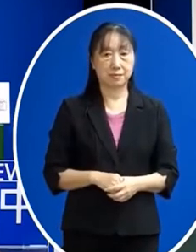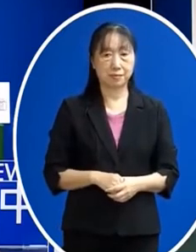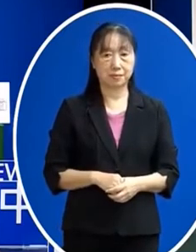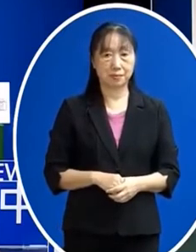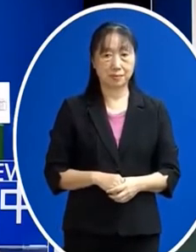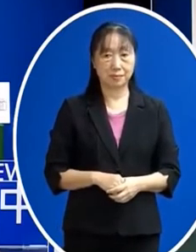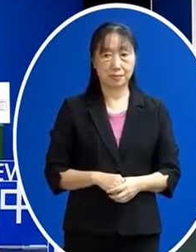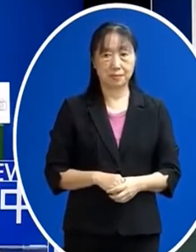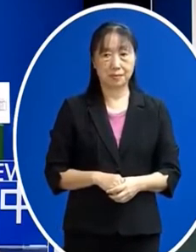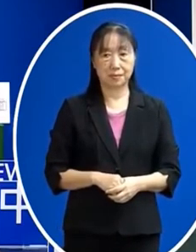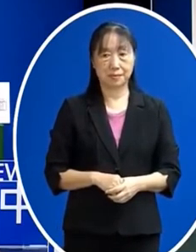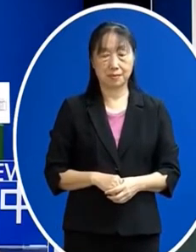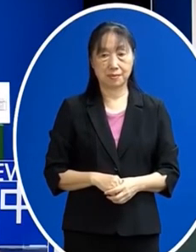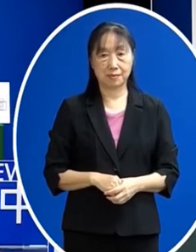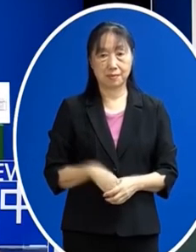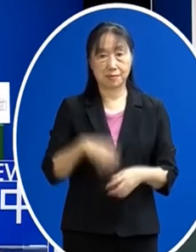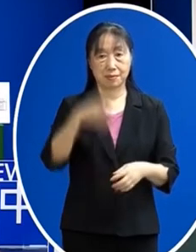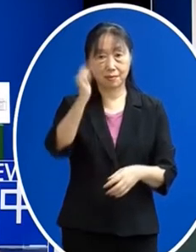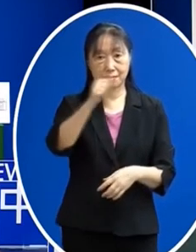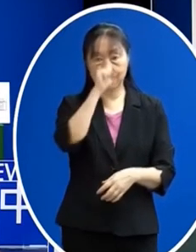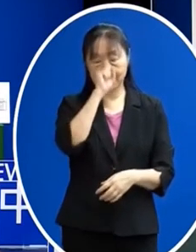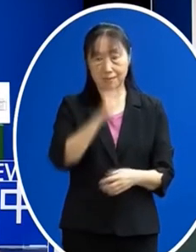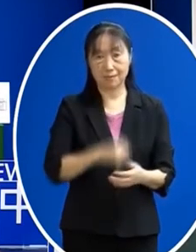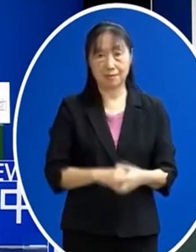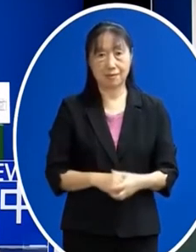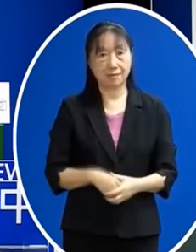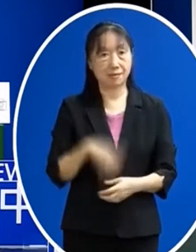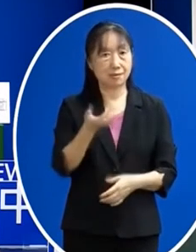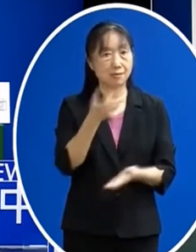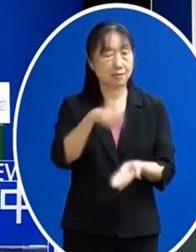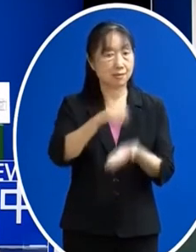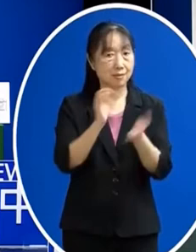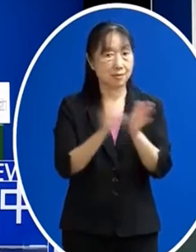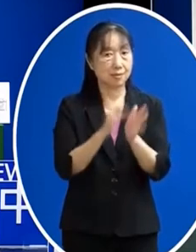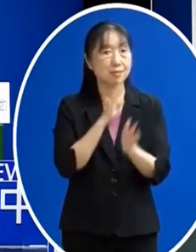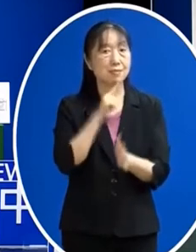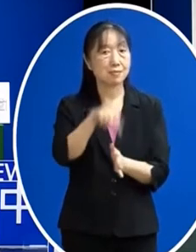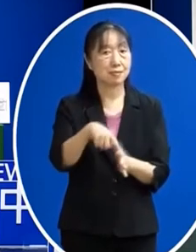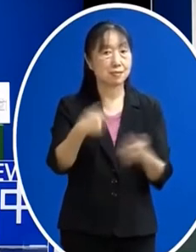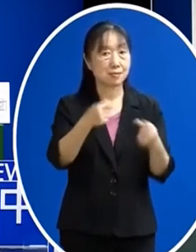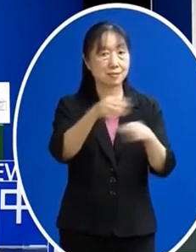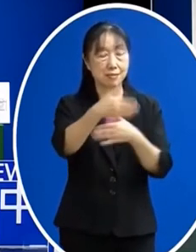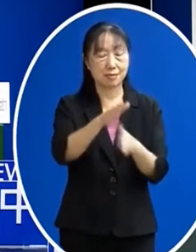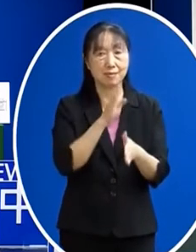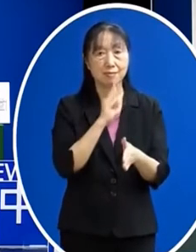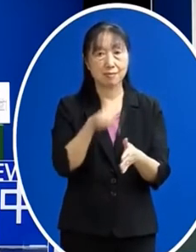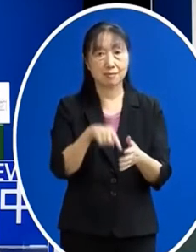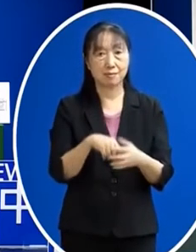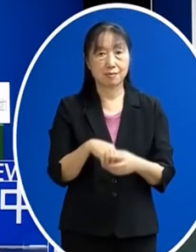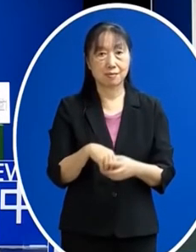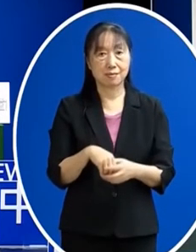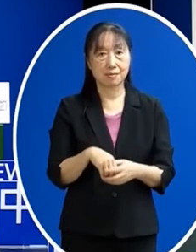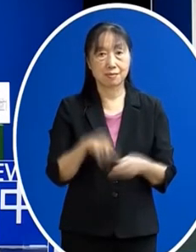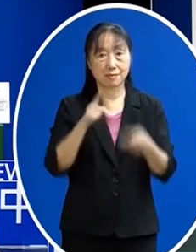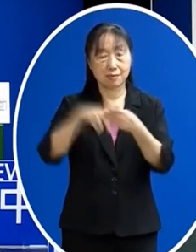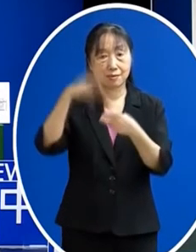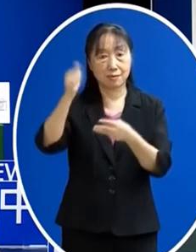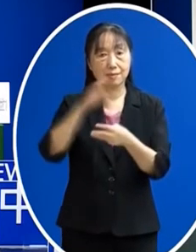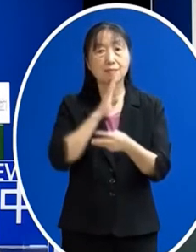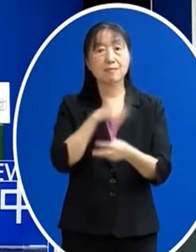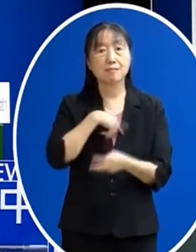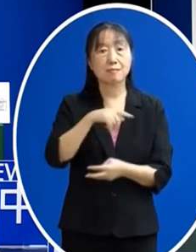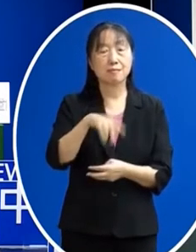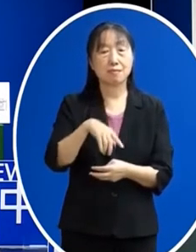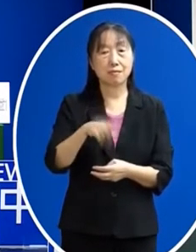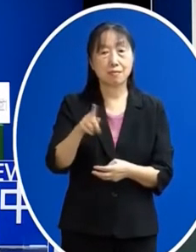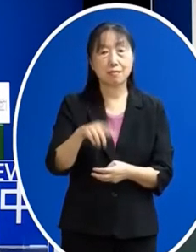台视哈。 长官好，想要请教一下，因为刚好提到当天实验室发生的状况，因为这就是说这个除了 Alpha 猪的老鼠之外，